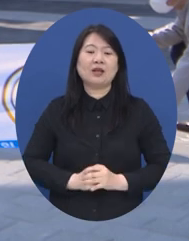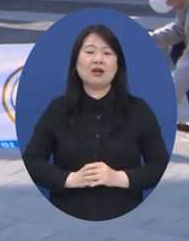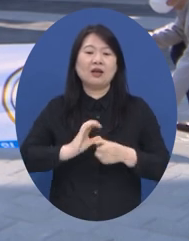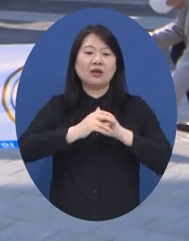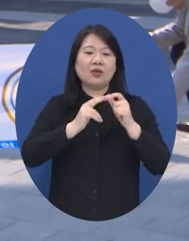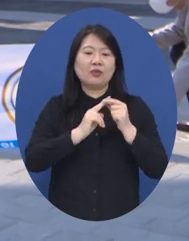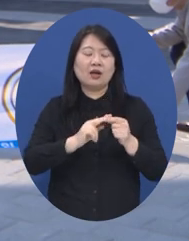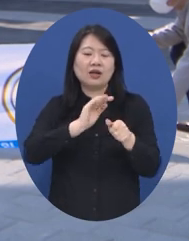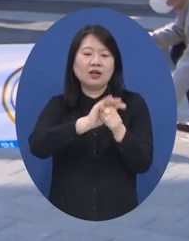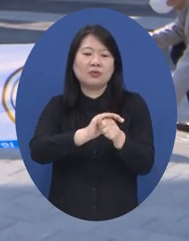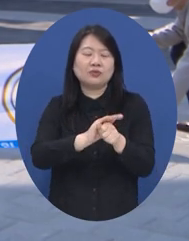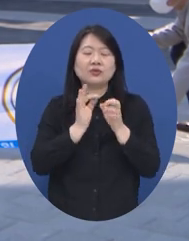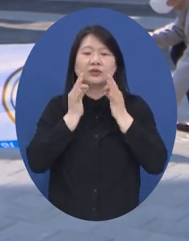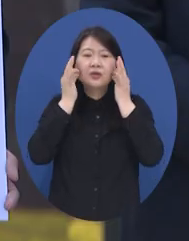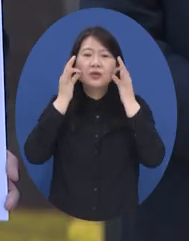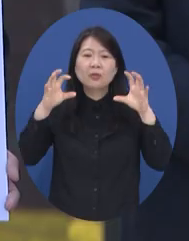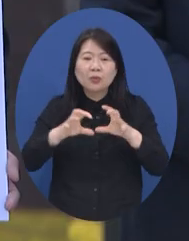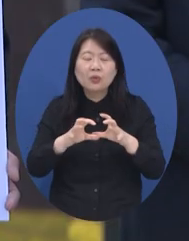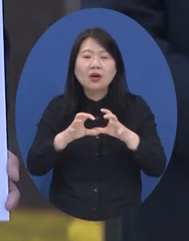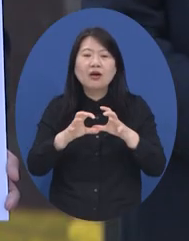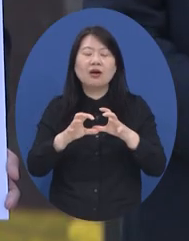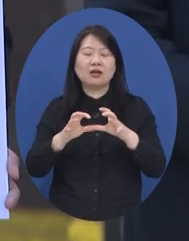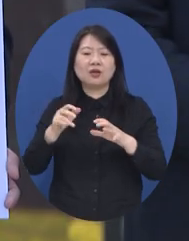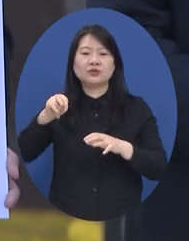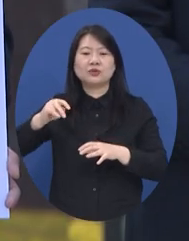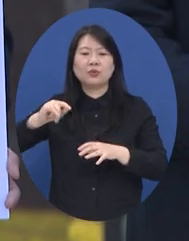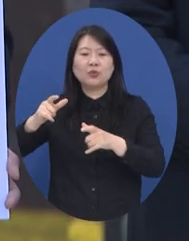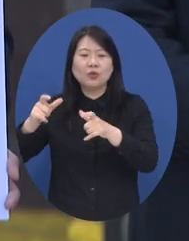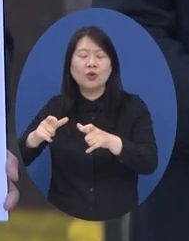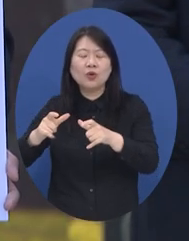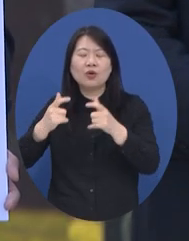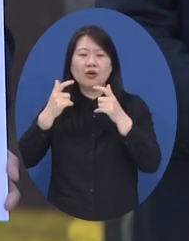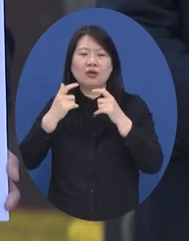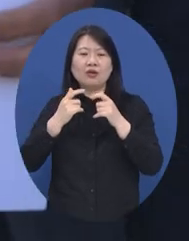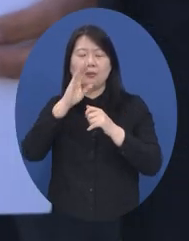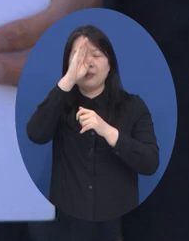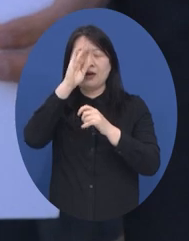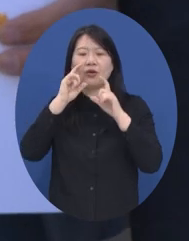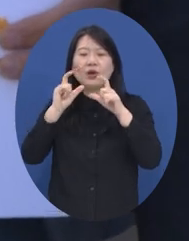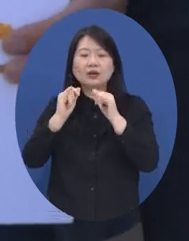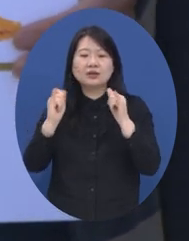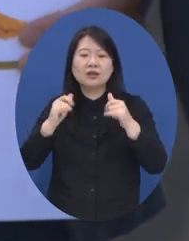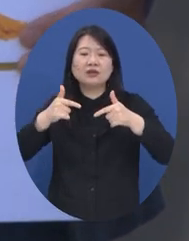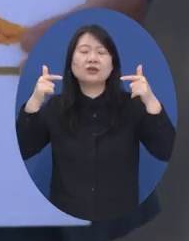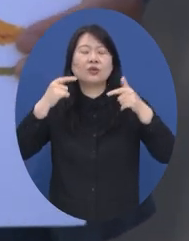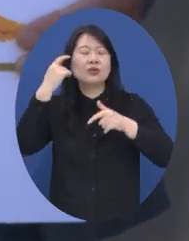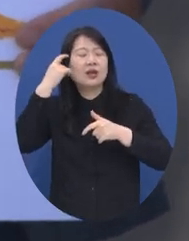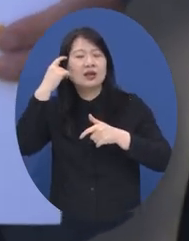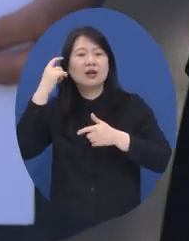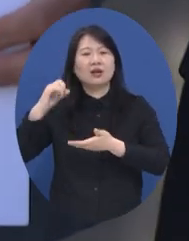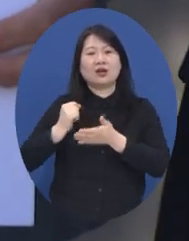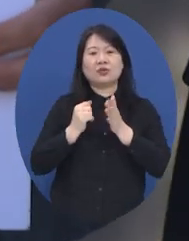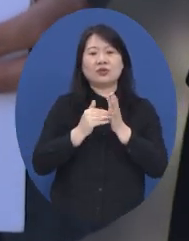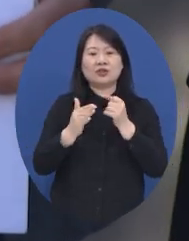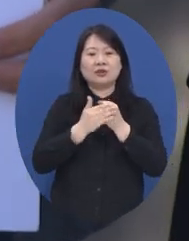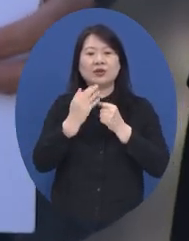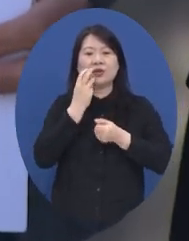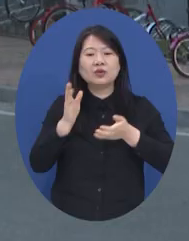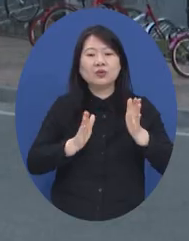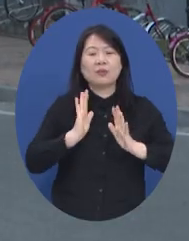대구와 경북에 정성을 보태다 수도권 확진자가 늘고 있다는 소식을 접하고는 경기도로 한 걸음에